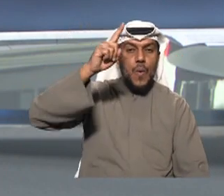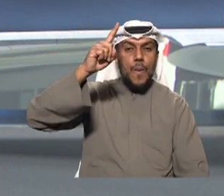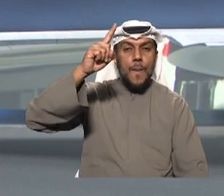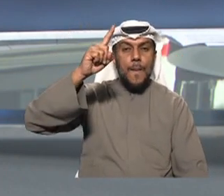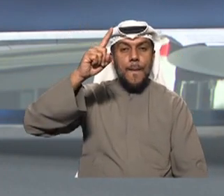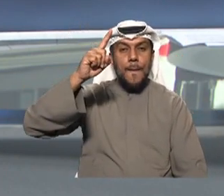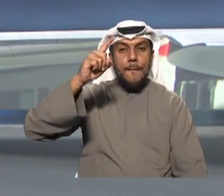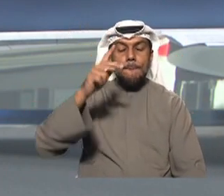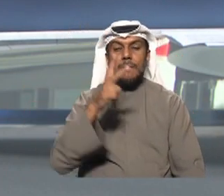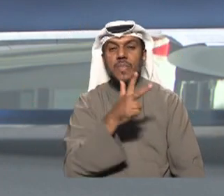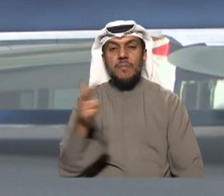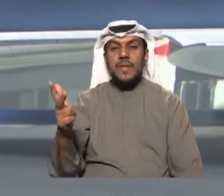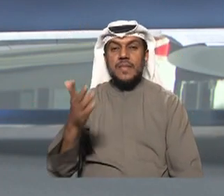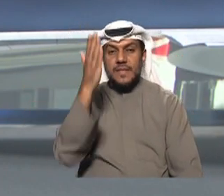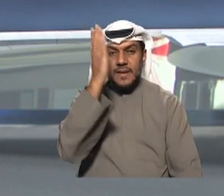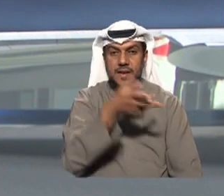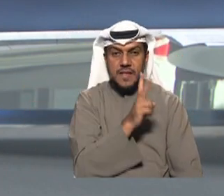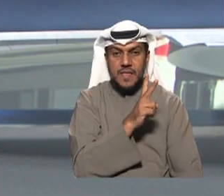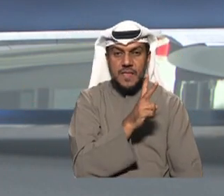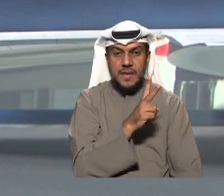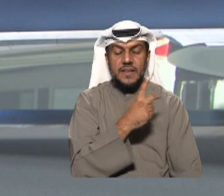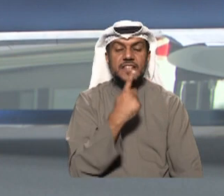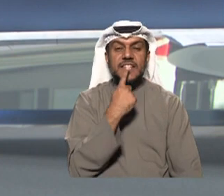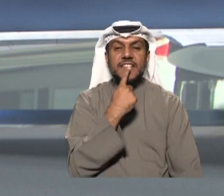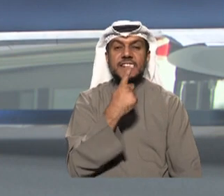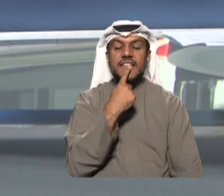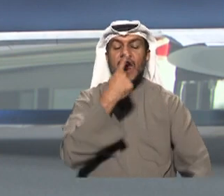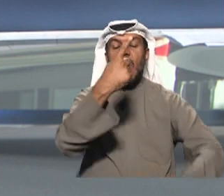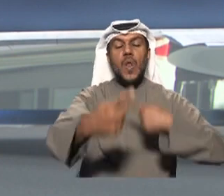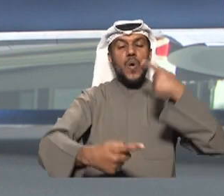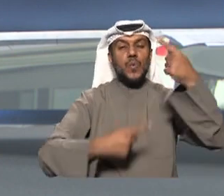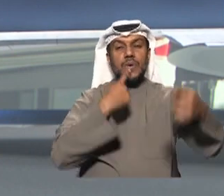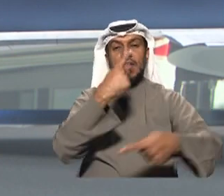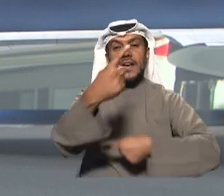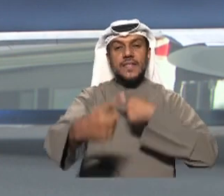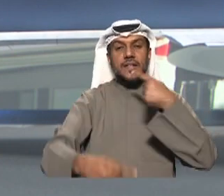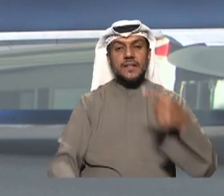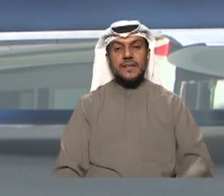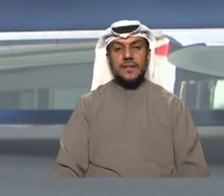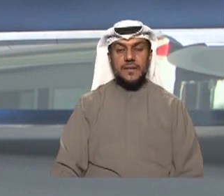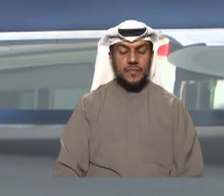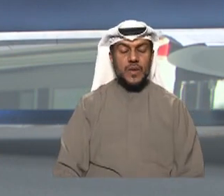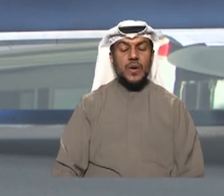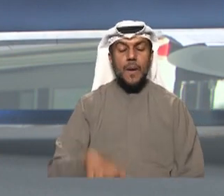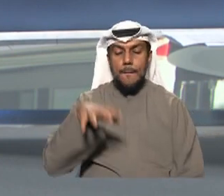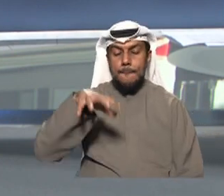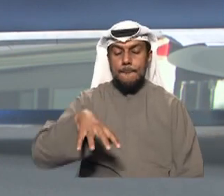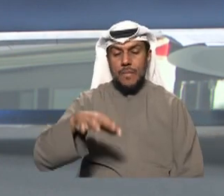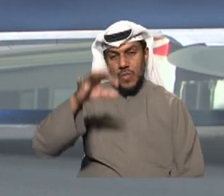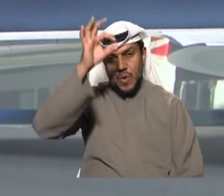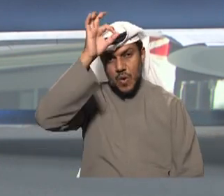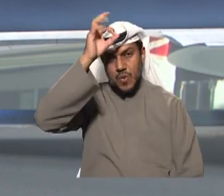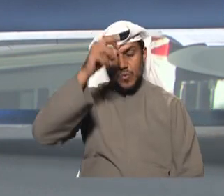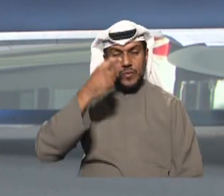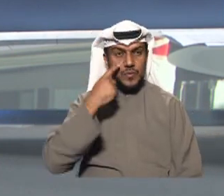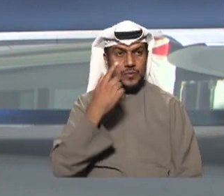الموافق للثامن عشر من شهر ديسمبر من كل عام، والذي أقيم بأكاديمية سعد العبدالله للعلوم